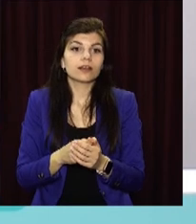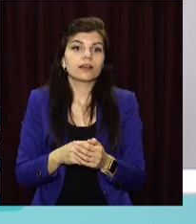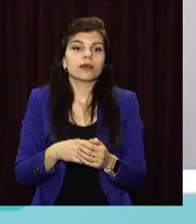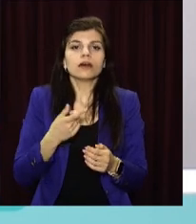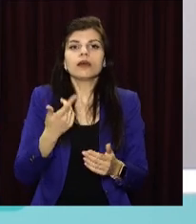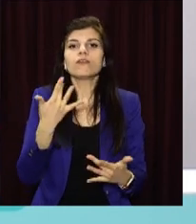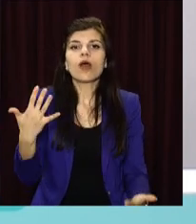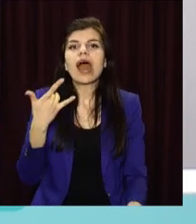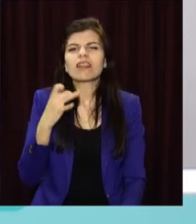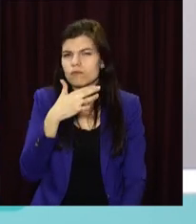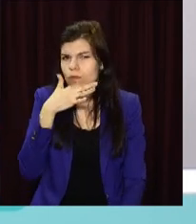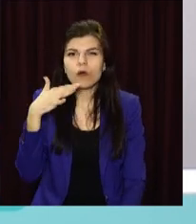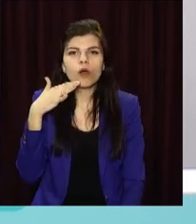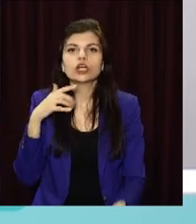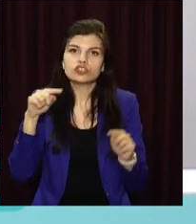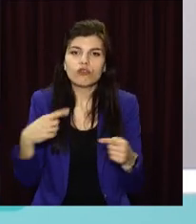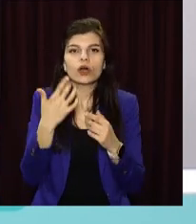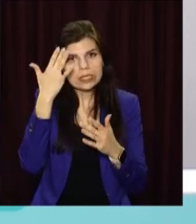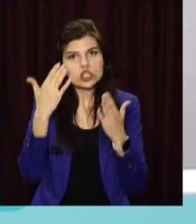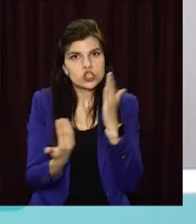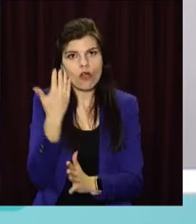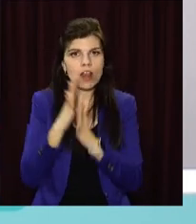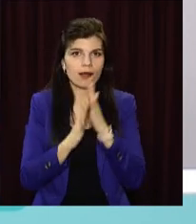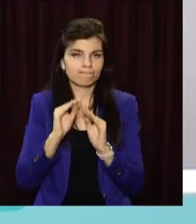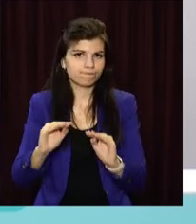3 гектара – це створення нових лісів.